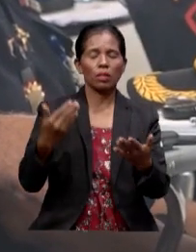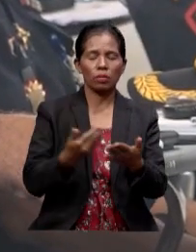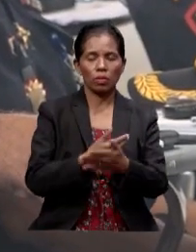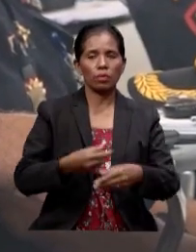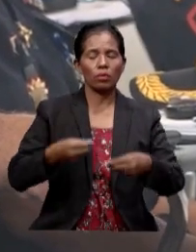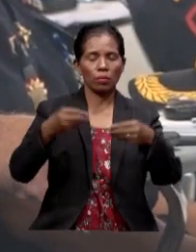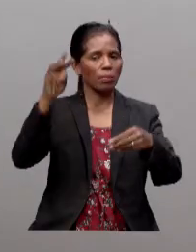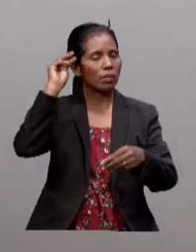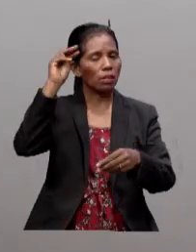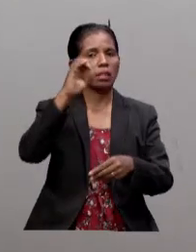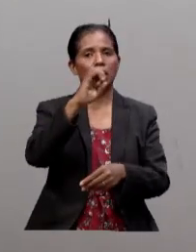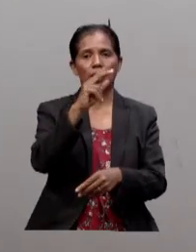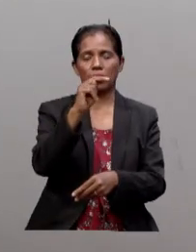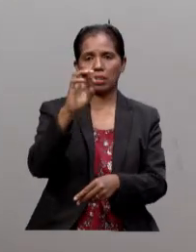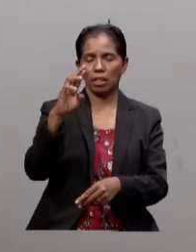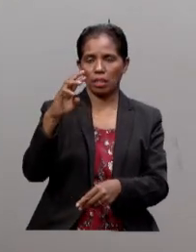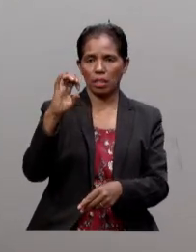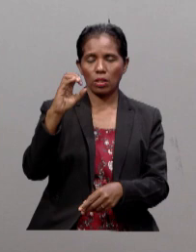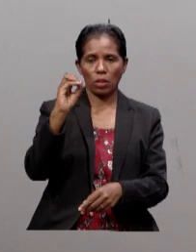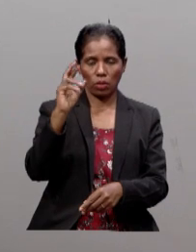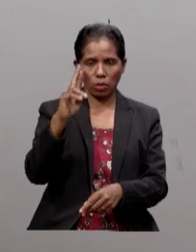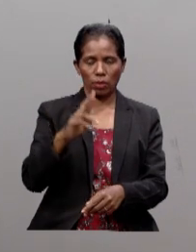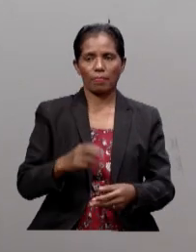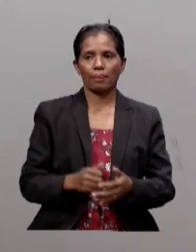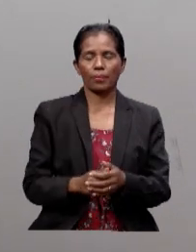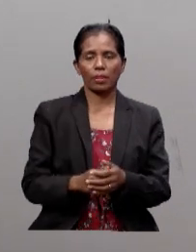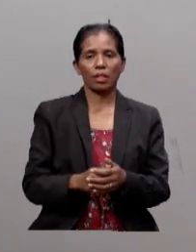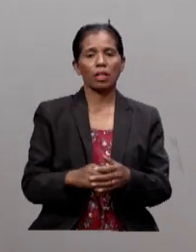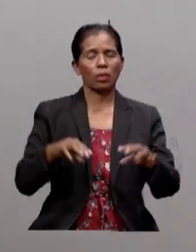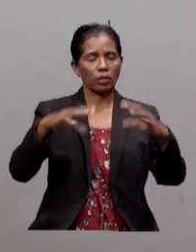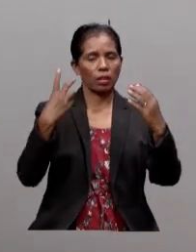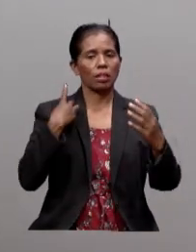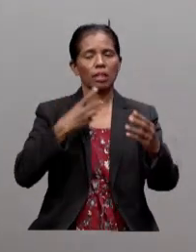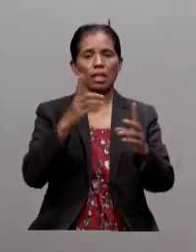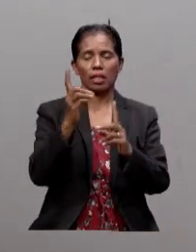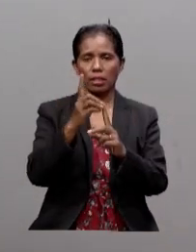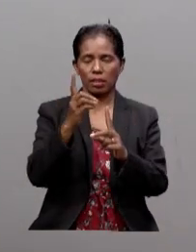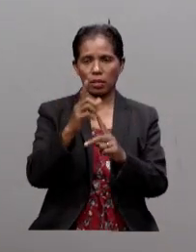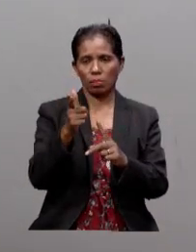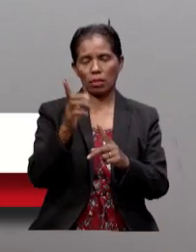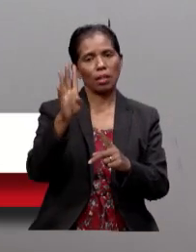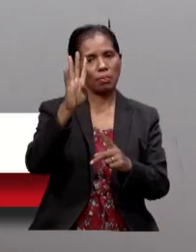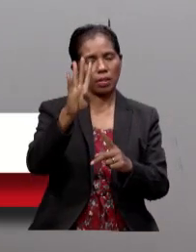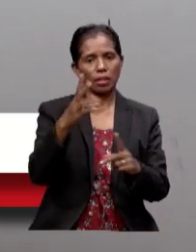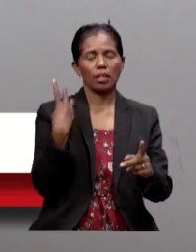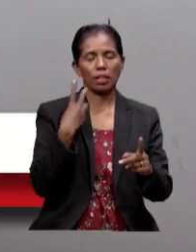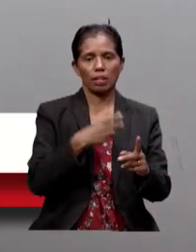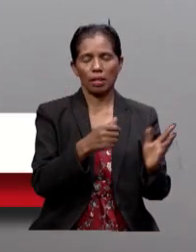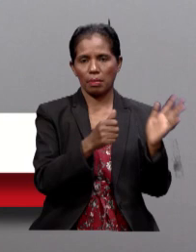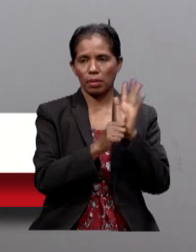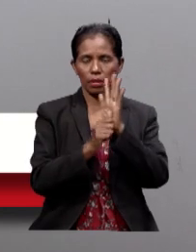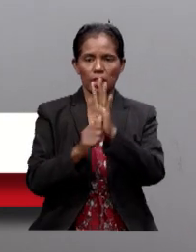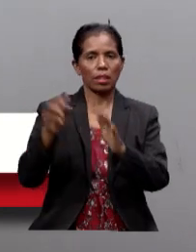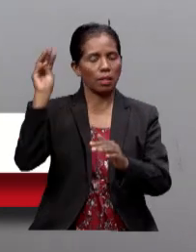Ministerio Interior. Konsil na bihalo e dia 24, imediato loro na ita presenta kerang, ba silensia Primer Ministro dan